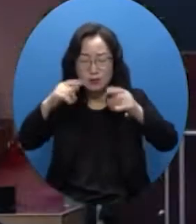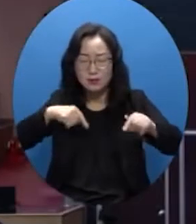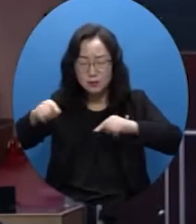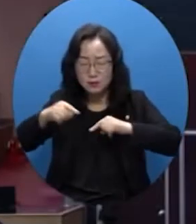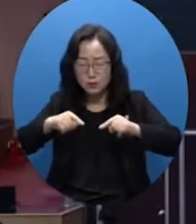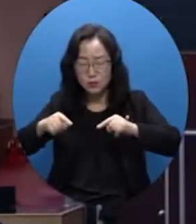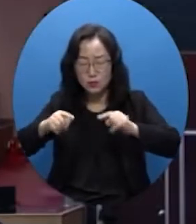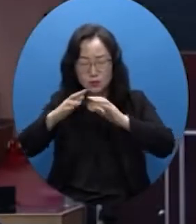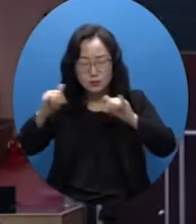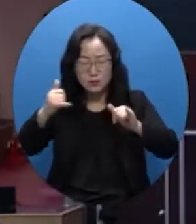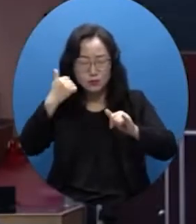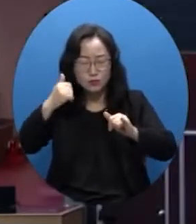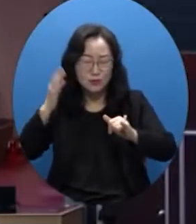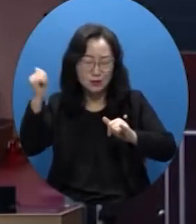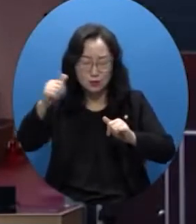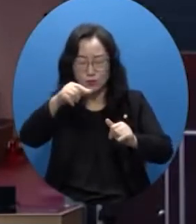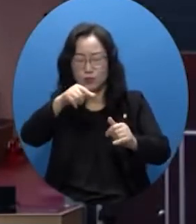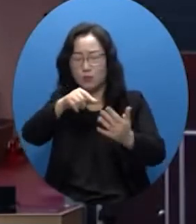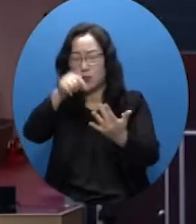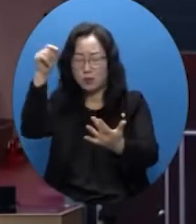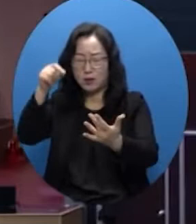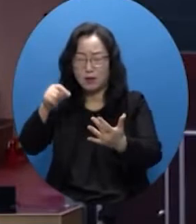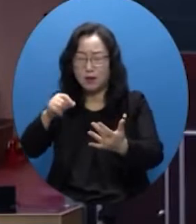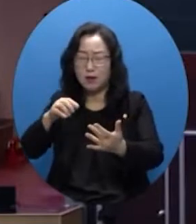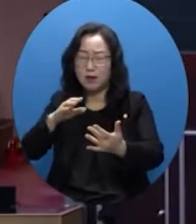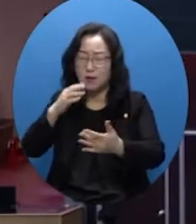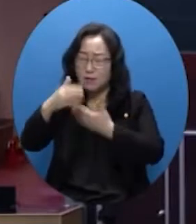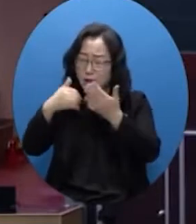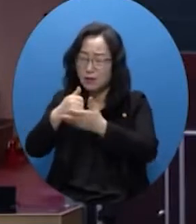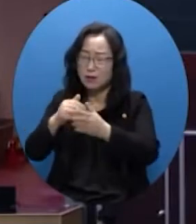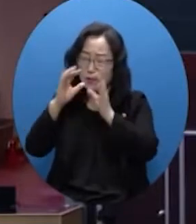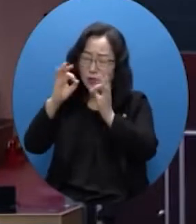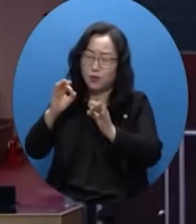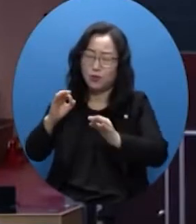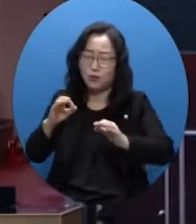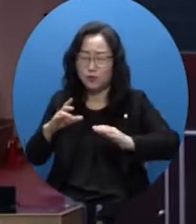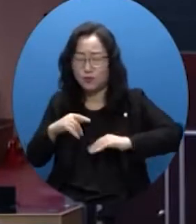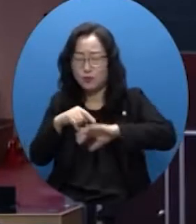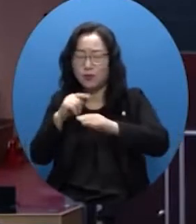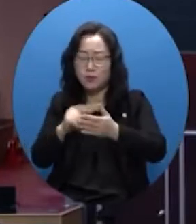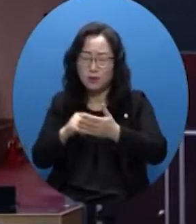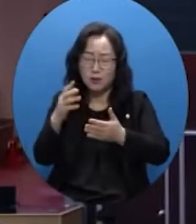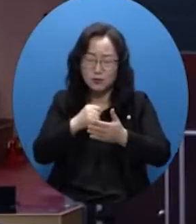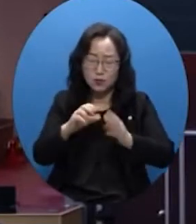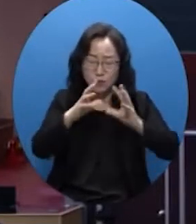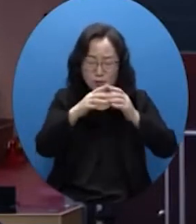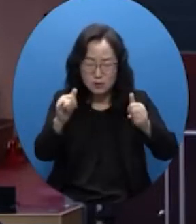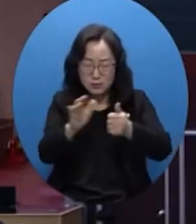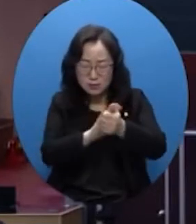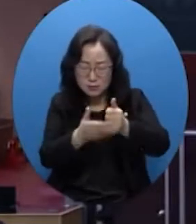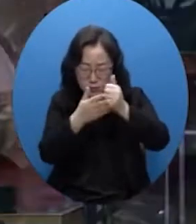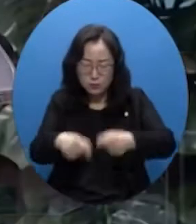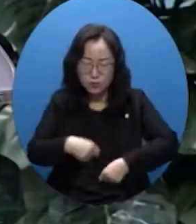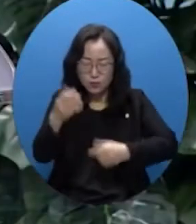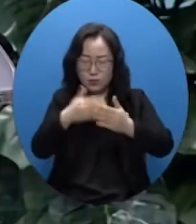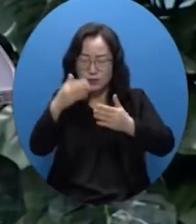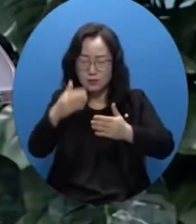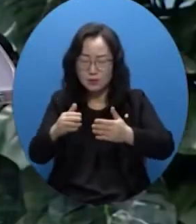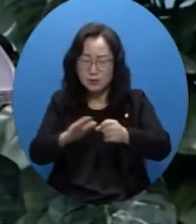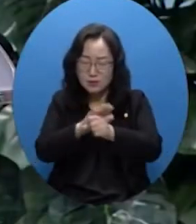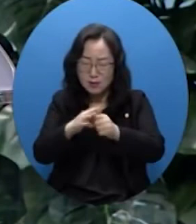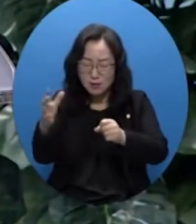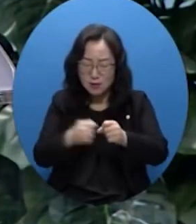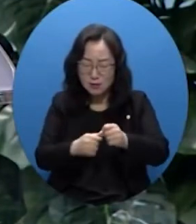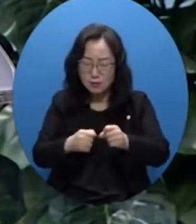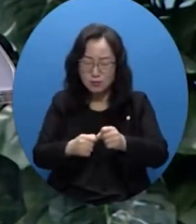세웁니다 하나님을 두려워하고 국민들을 겸손히 섬기며 공유와 진실과 사랑으로 대한민국 국군의 세울 수